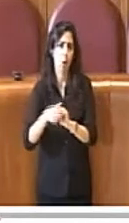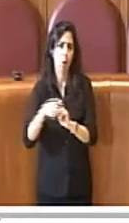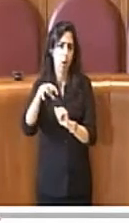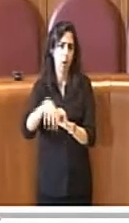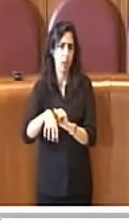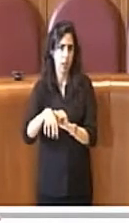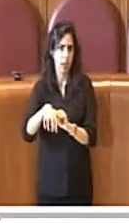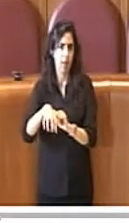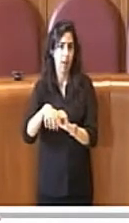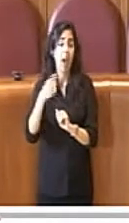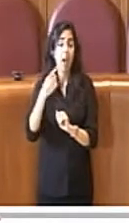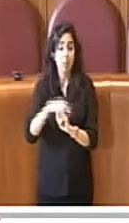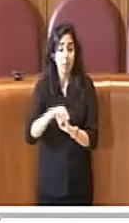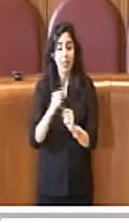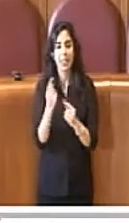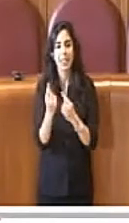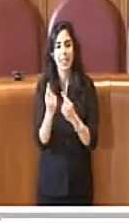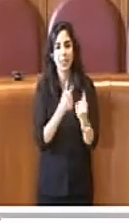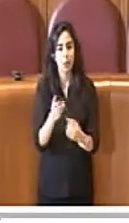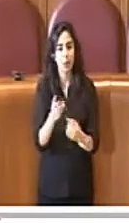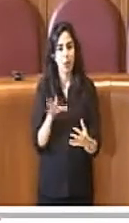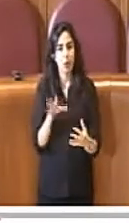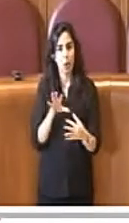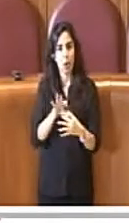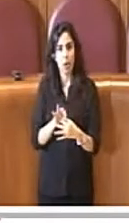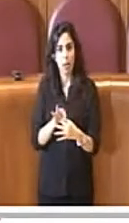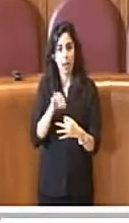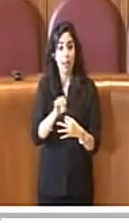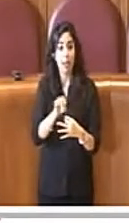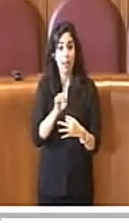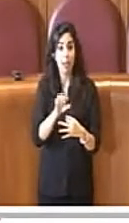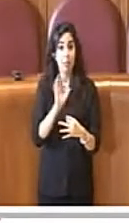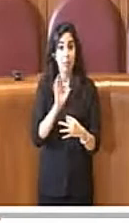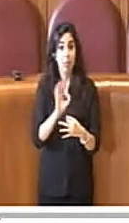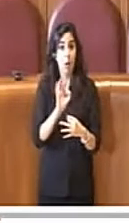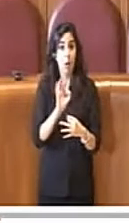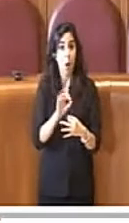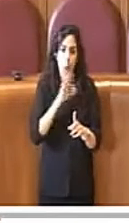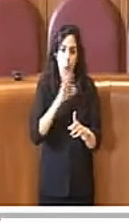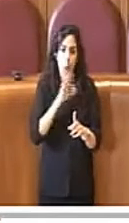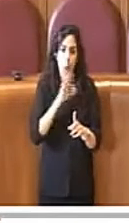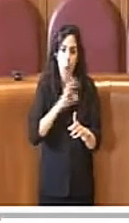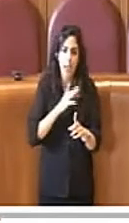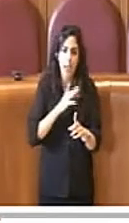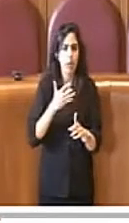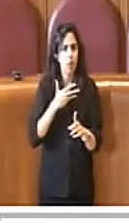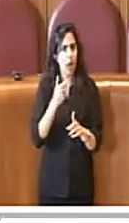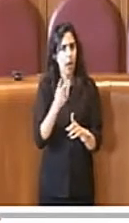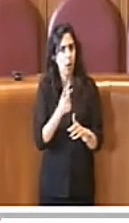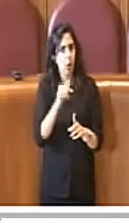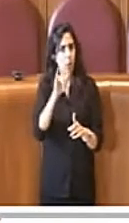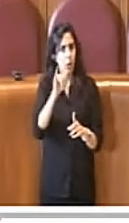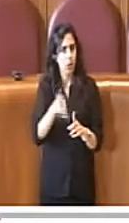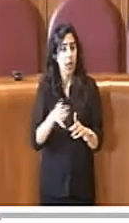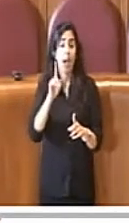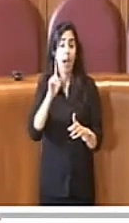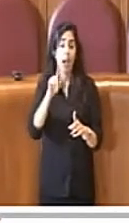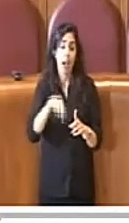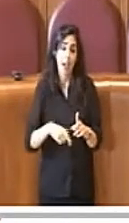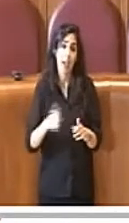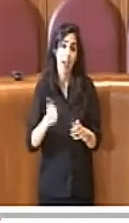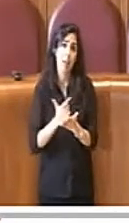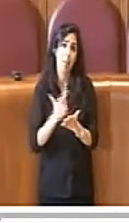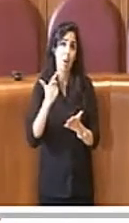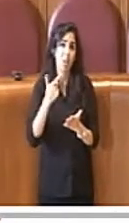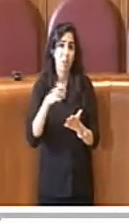Ed è questo il caso di specie, il cui rendimento è rilevante dal punto di vista economico, ma estremamente importante da un punto